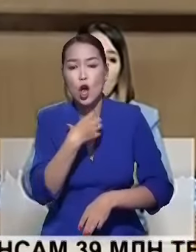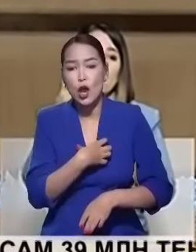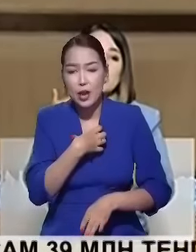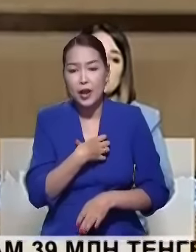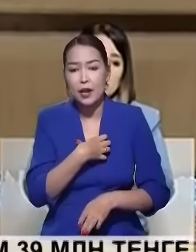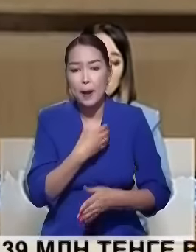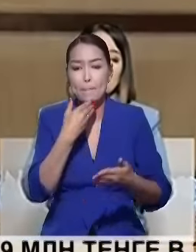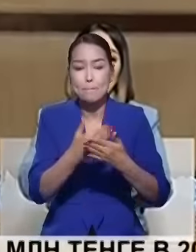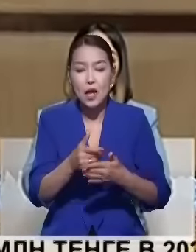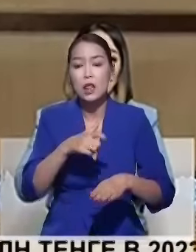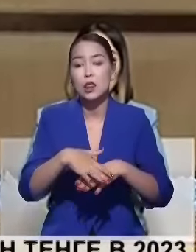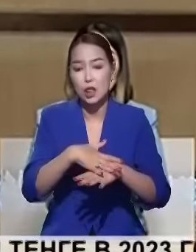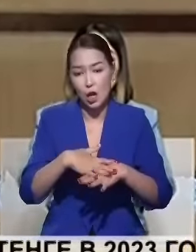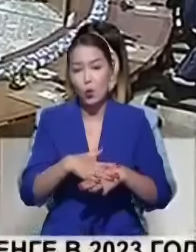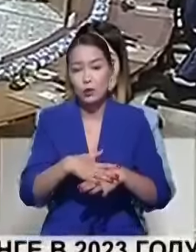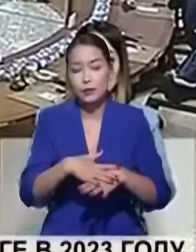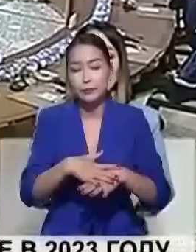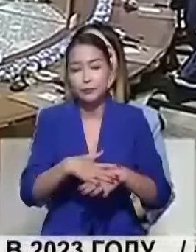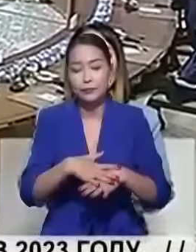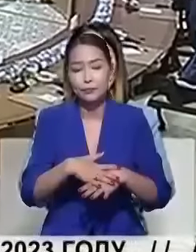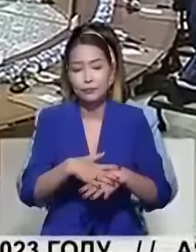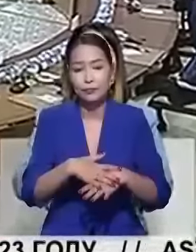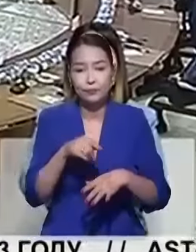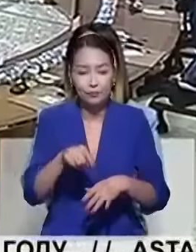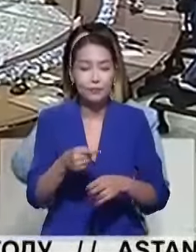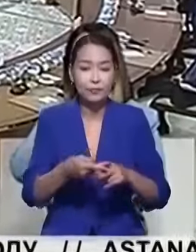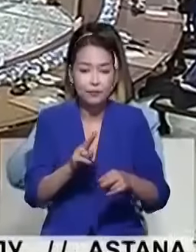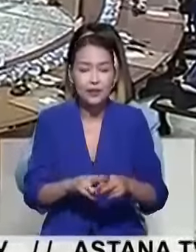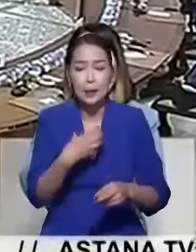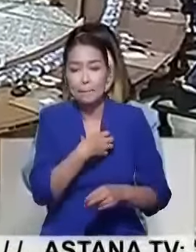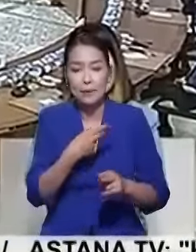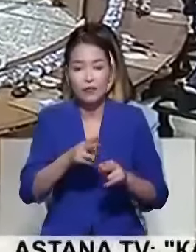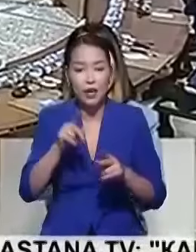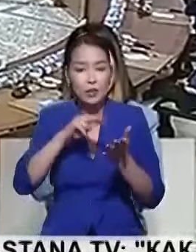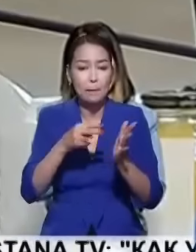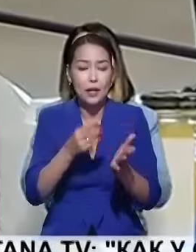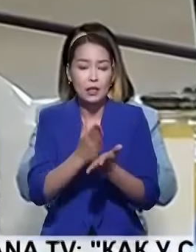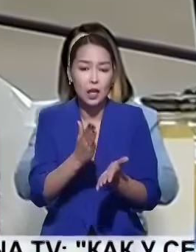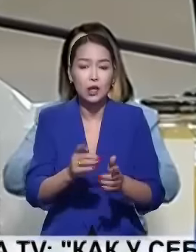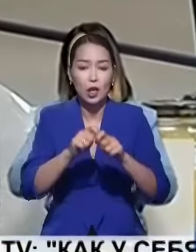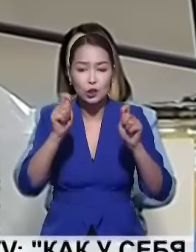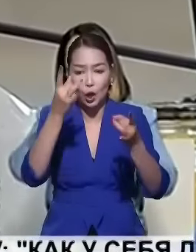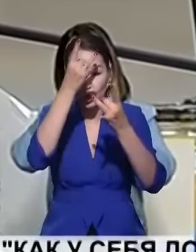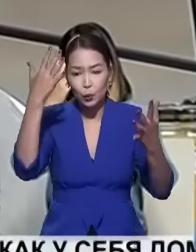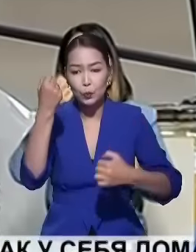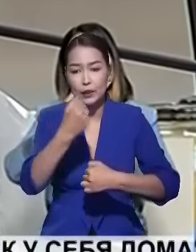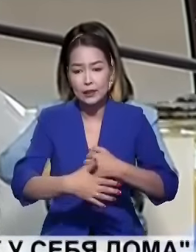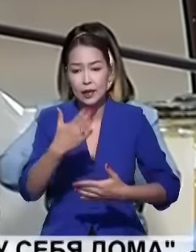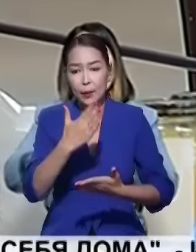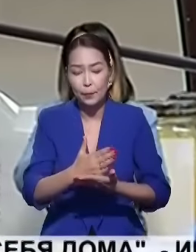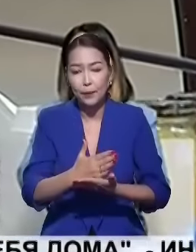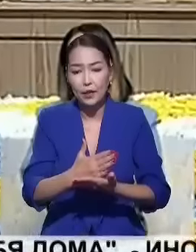сближения народов. Действенным инструментом в этом плане является создание культурных центров. Полагаю,